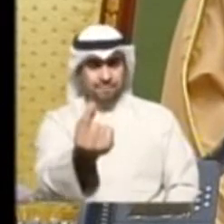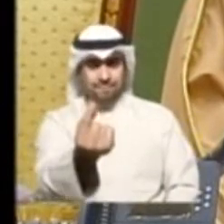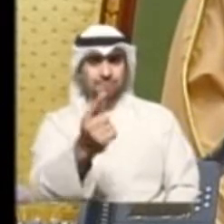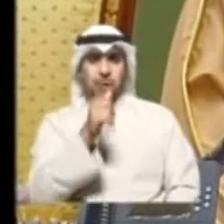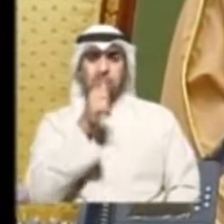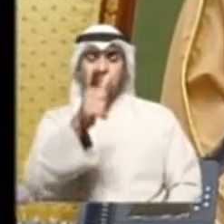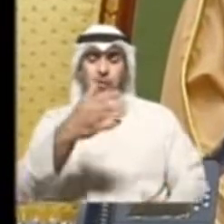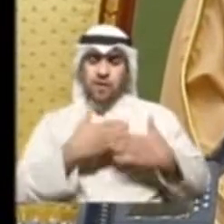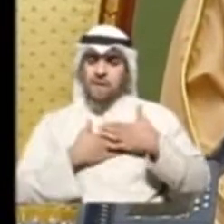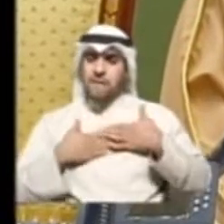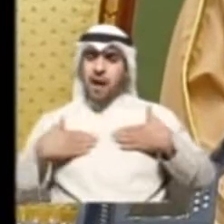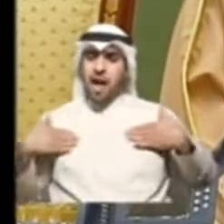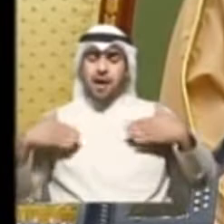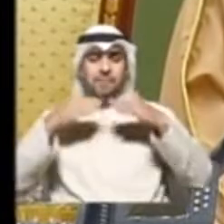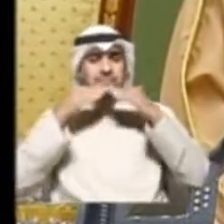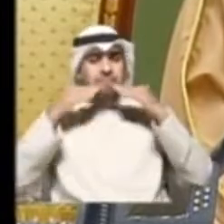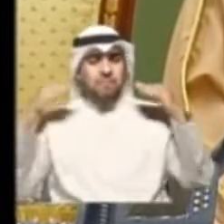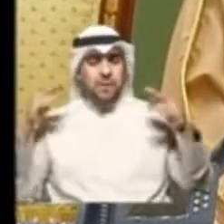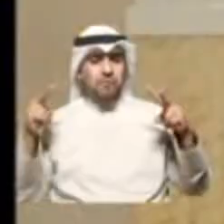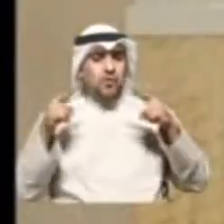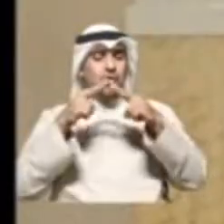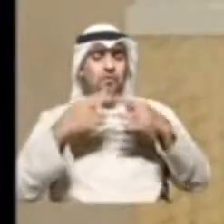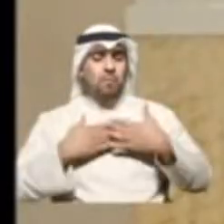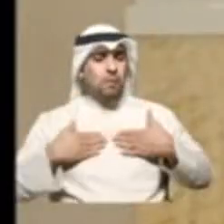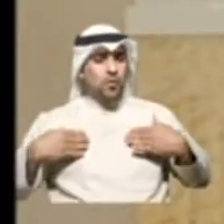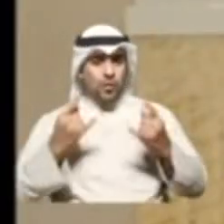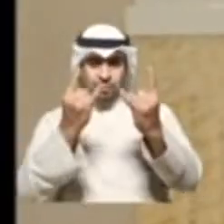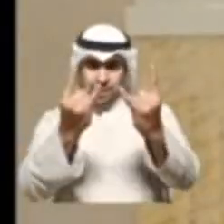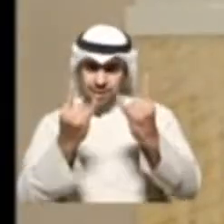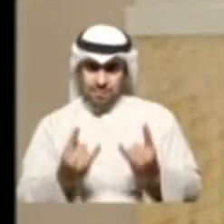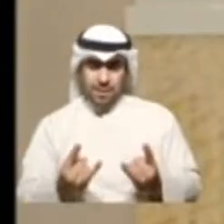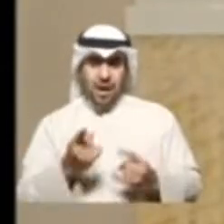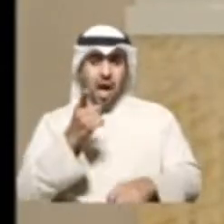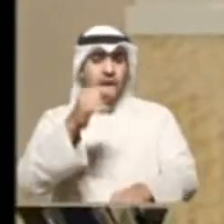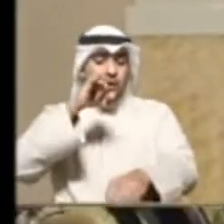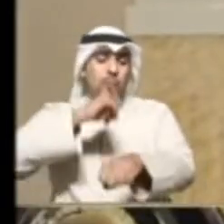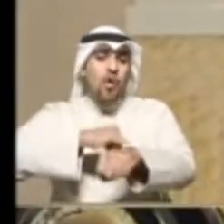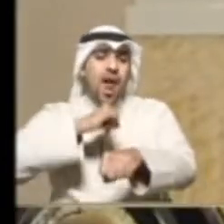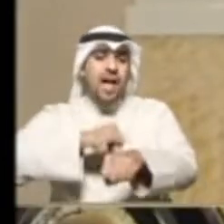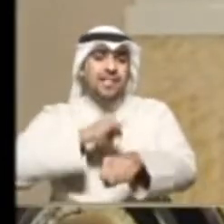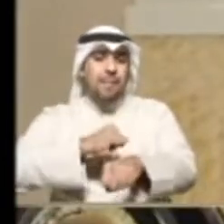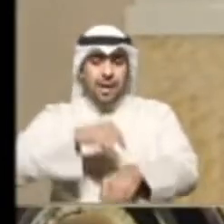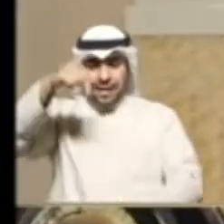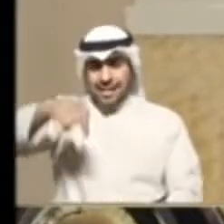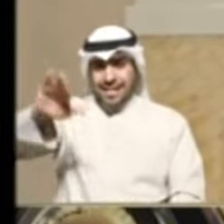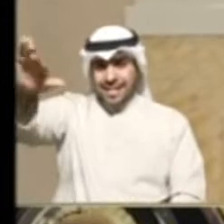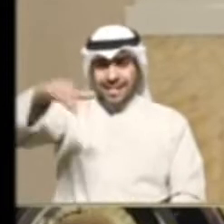فرحتنا وسعادتنا في هذه المناسبة السعيدة على قلوبنا وعلى قلوب جميع أبناء الشعب